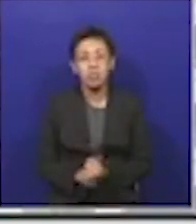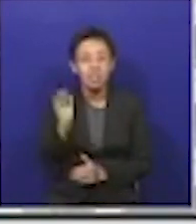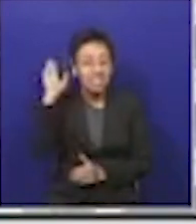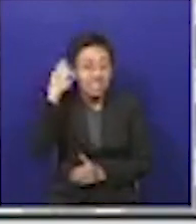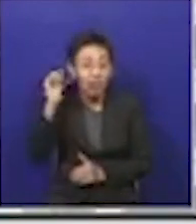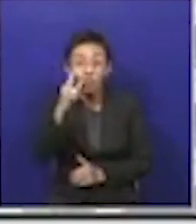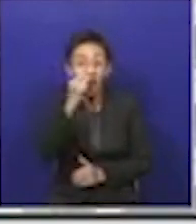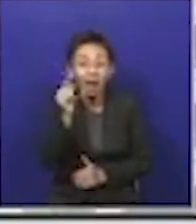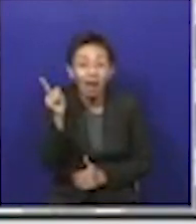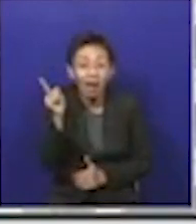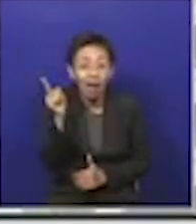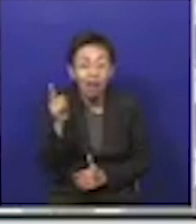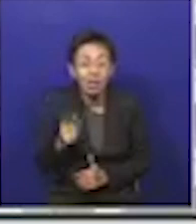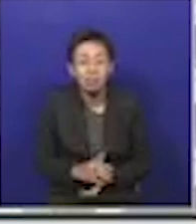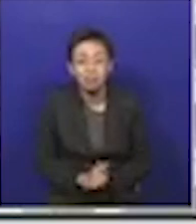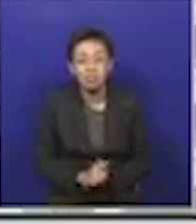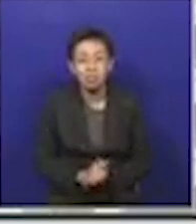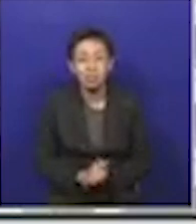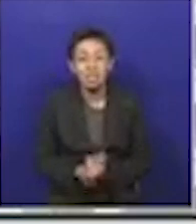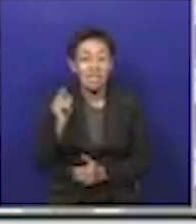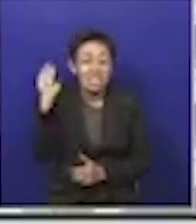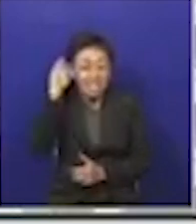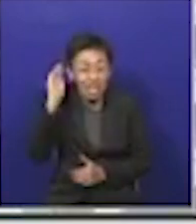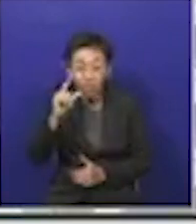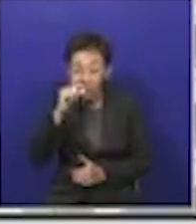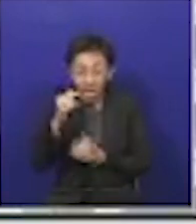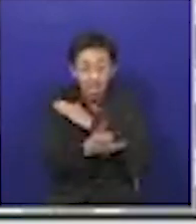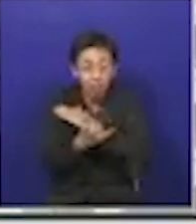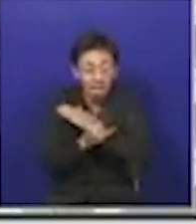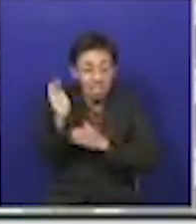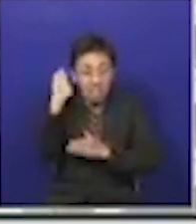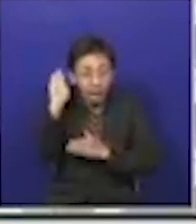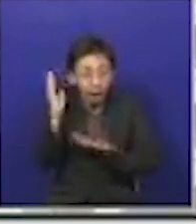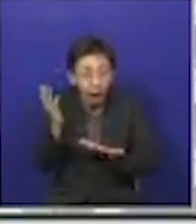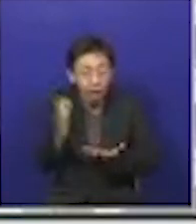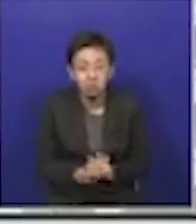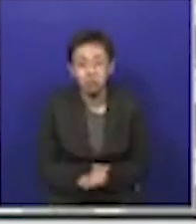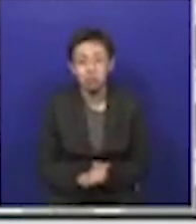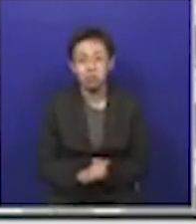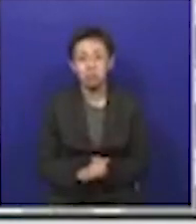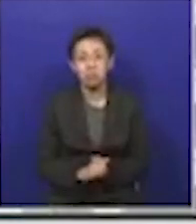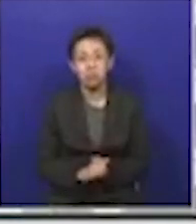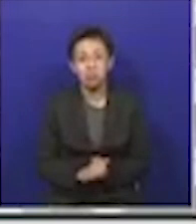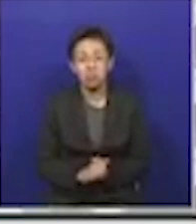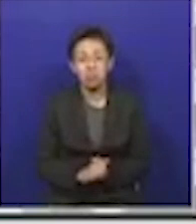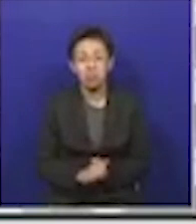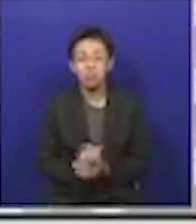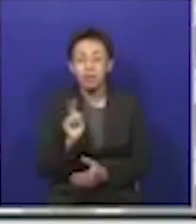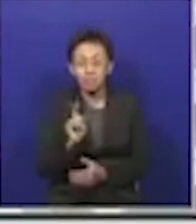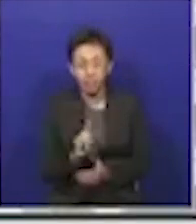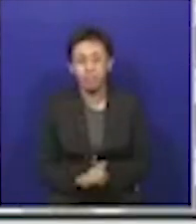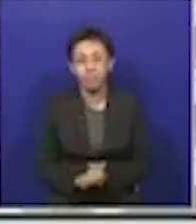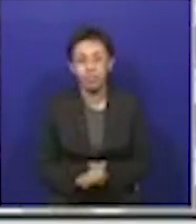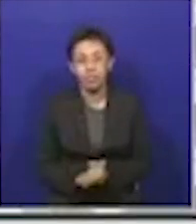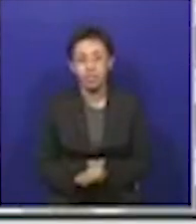รั่งก็ไม่ได้แปลว่าผิดนะฮะสีเครื่องยนต์เป็นคอนซัมชันฮะเ